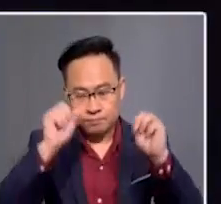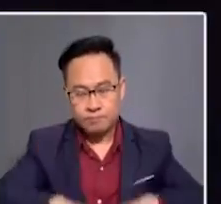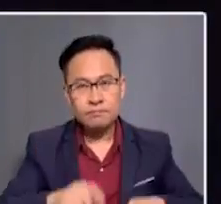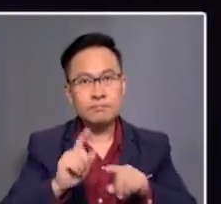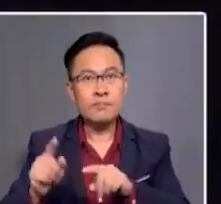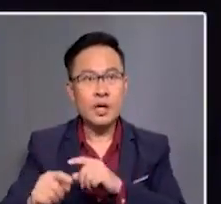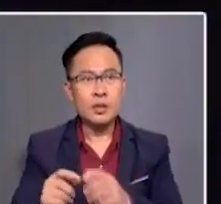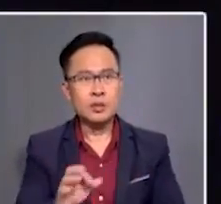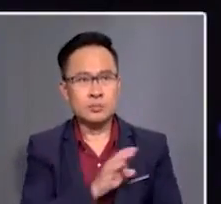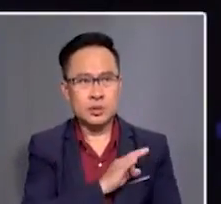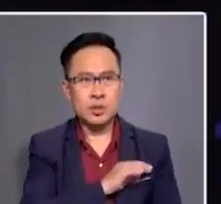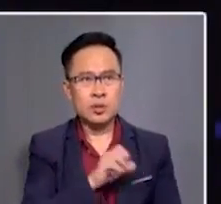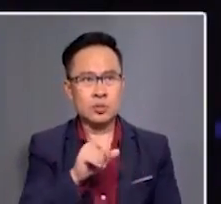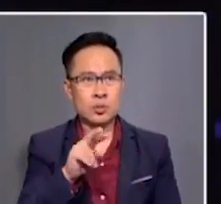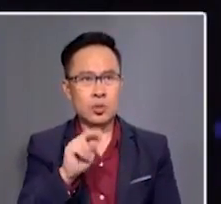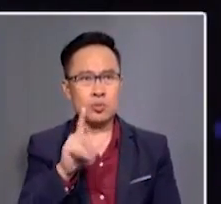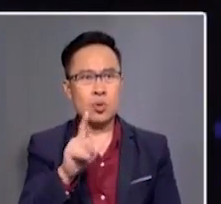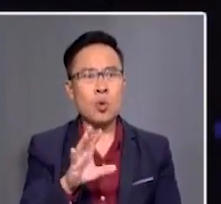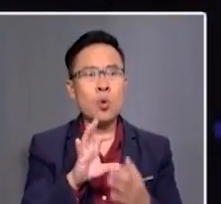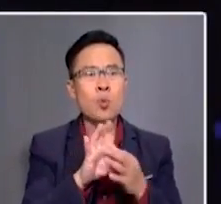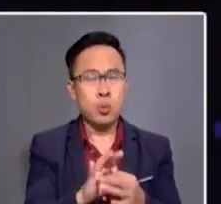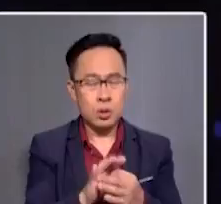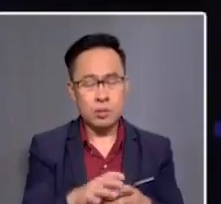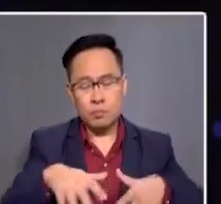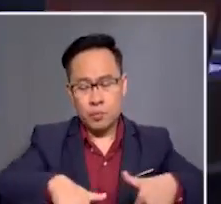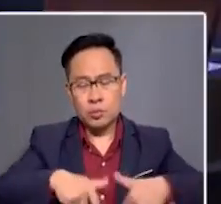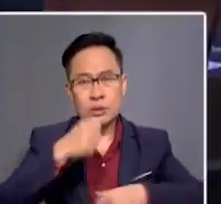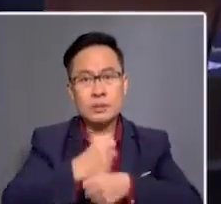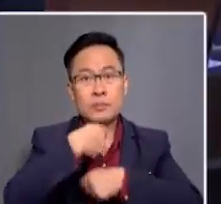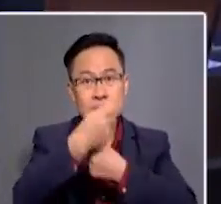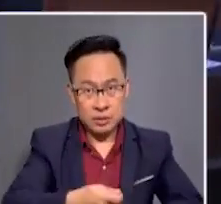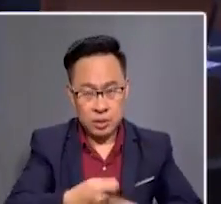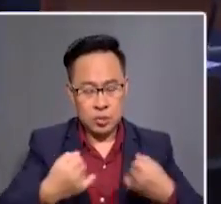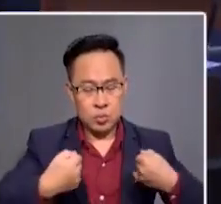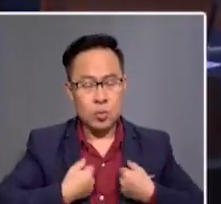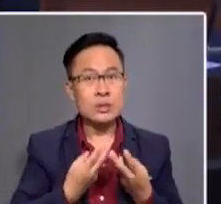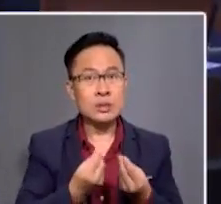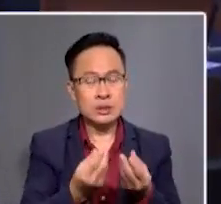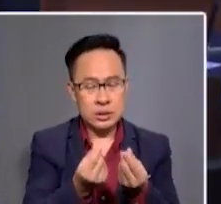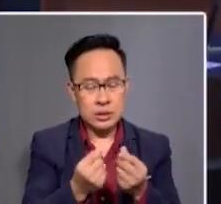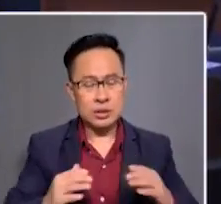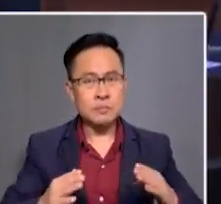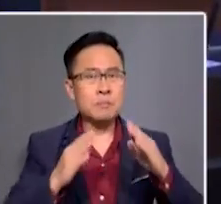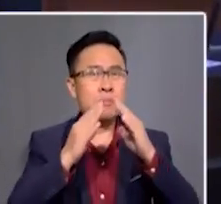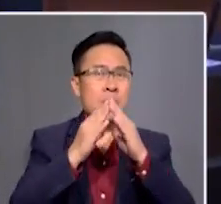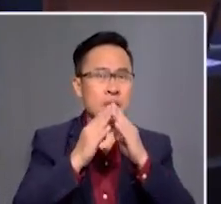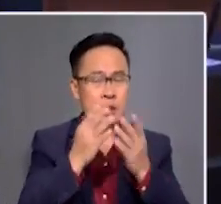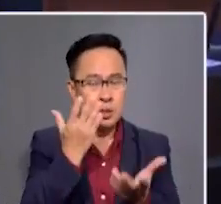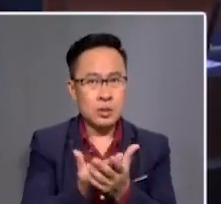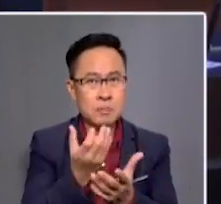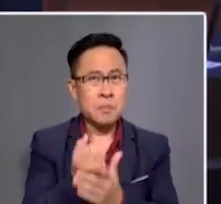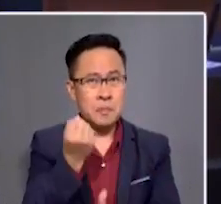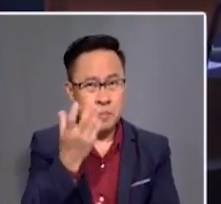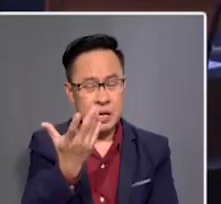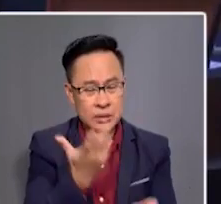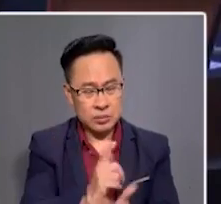ความกังวลค่ะว่าจะส่งผลกระทบกับเกษตรกรที่มีจำนวนมากและเจ้าของที่ดินที่มีที่ดินที่อยู่อาศัยที่มีราคาประเมิน